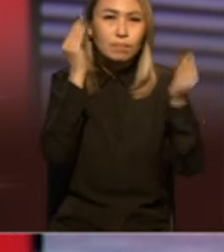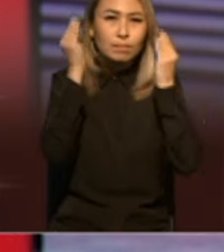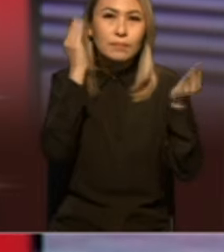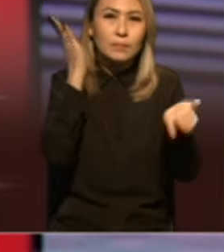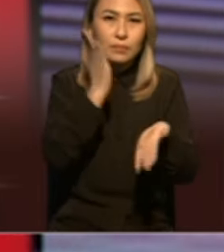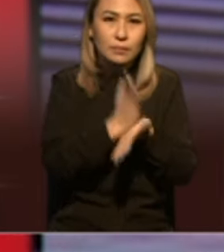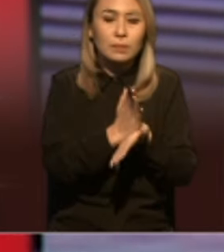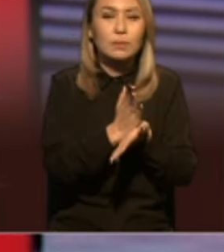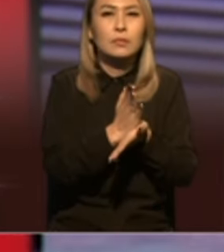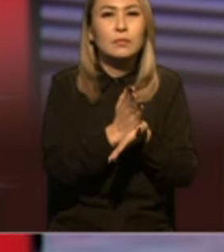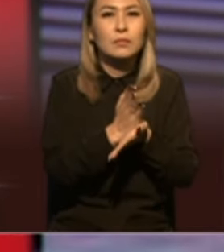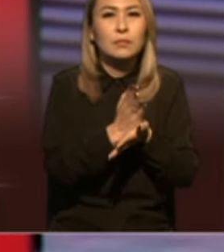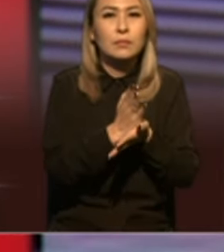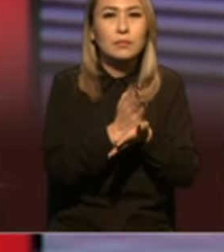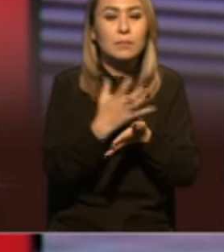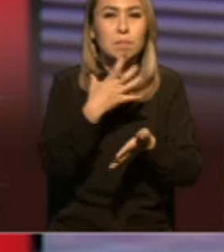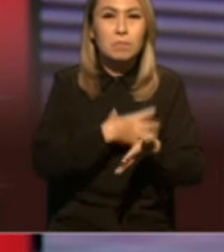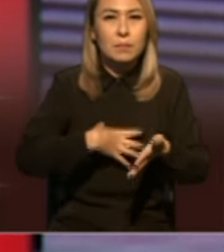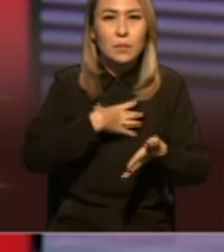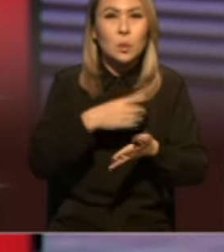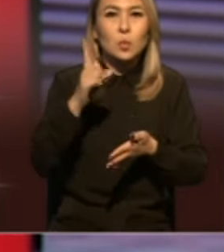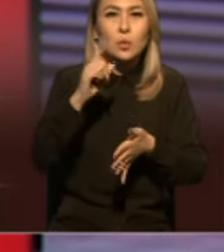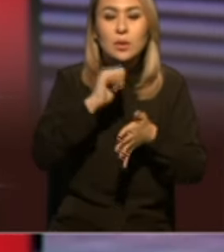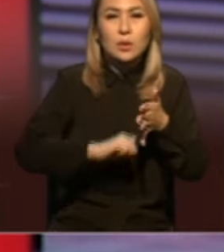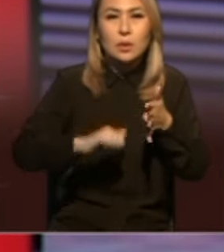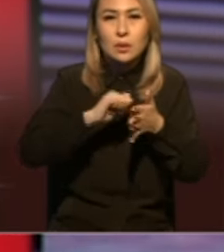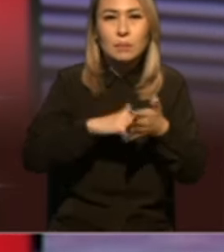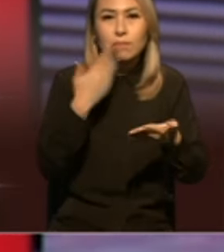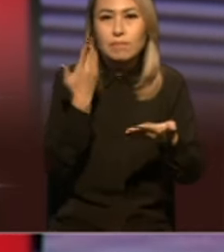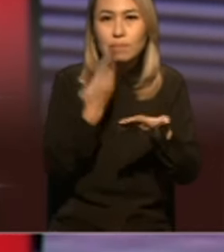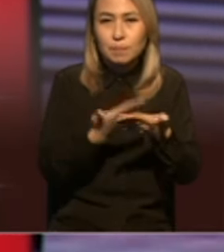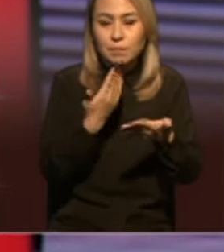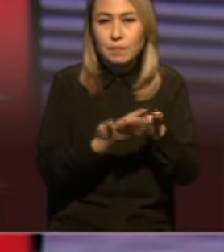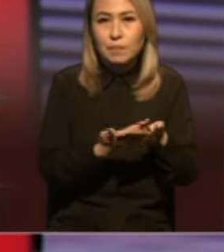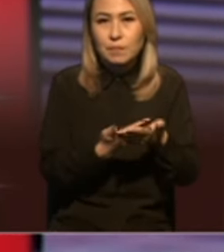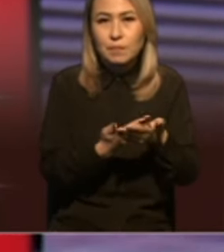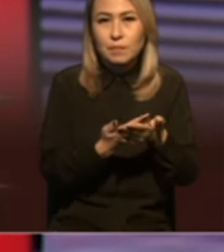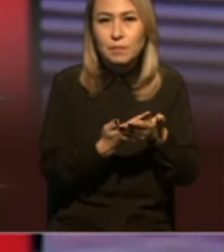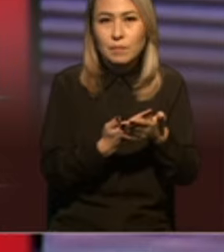жатыр. Ол маңызды нәрсе. Себебі мысалы,